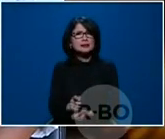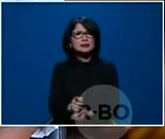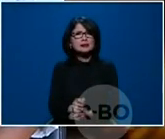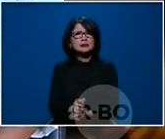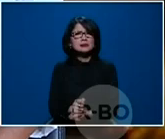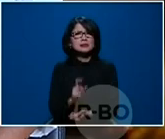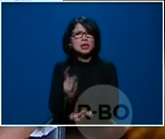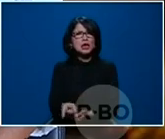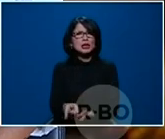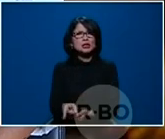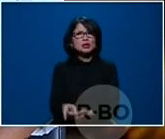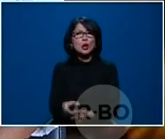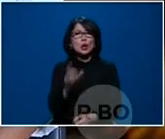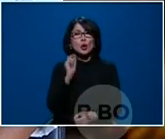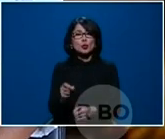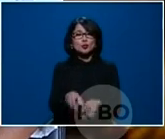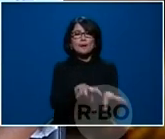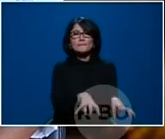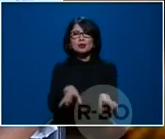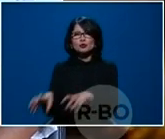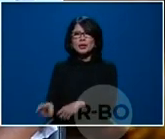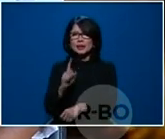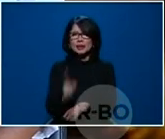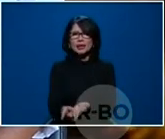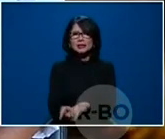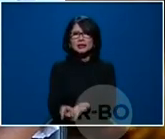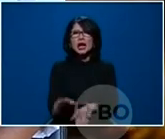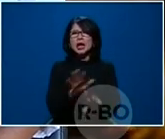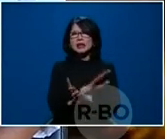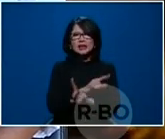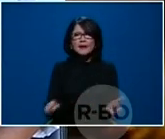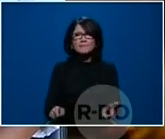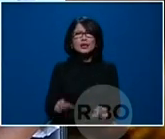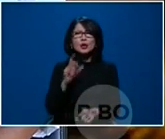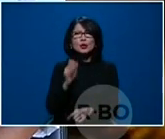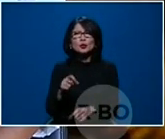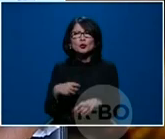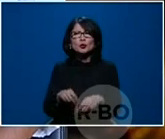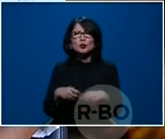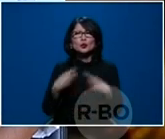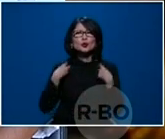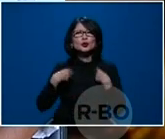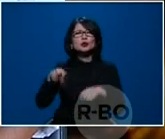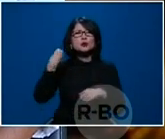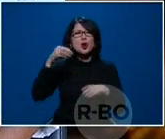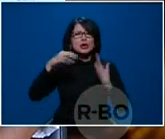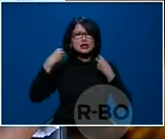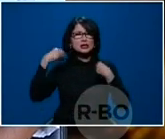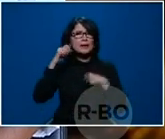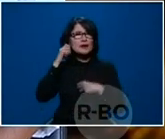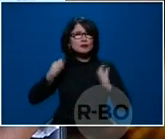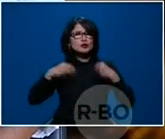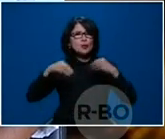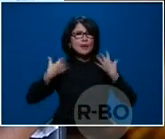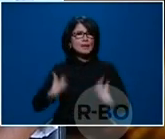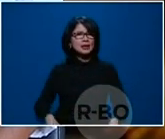untuk urusan penggusuran tegas tapi untuk urusan prostitusi Alexis lemah kita akan tegas menghadapi mereka